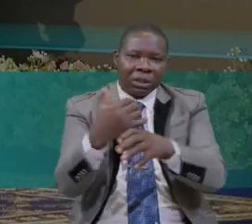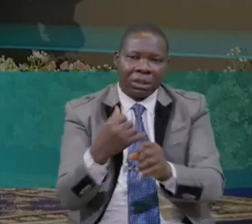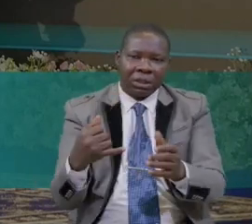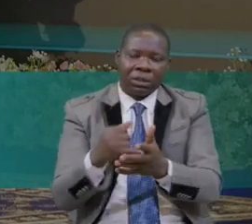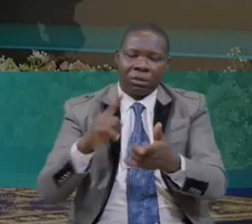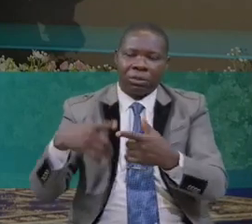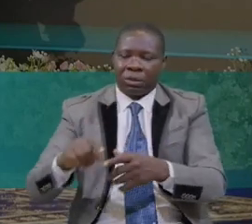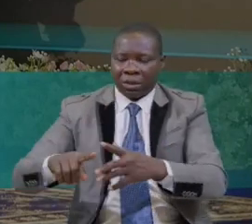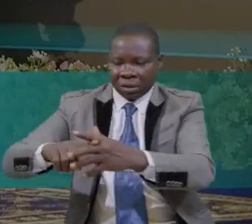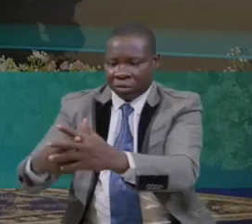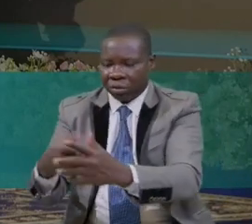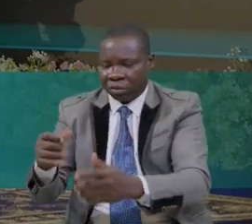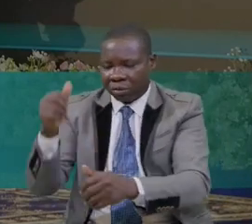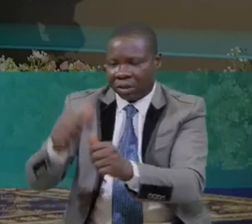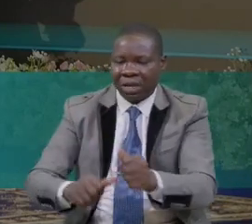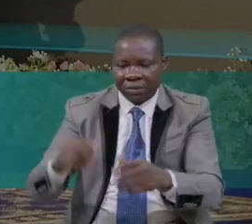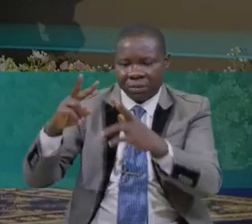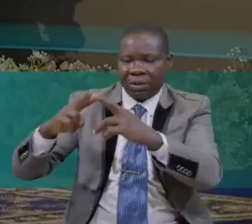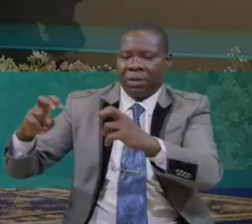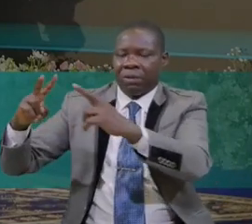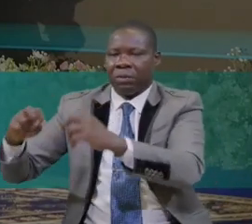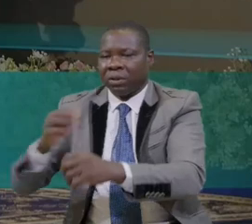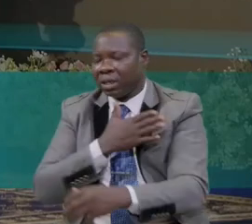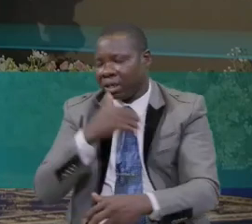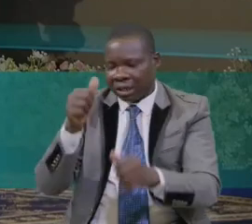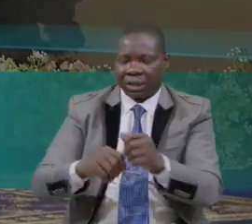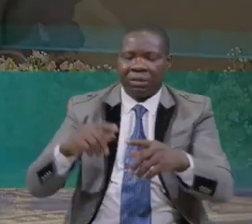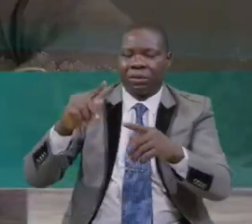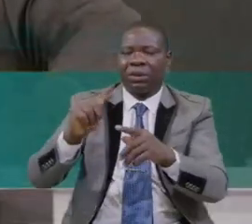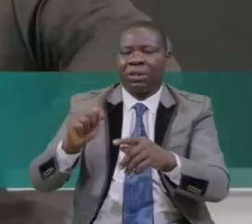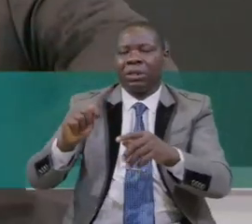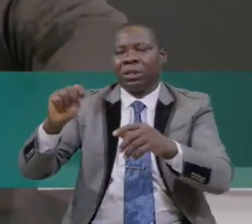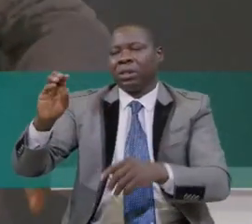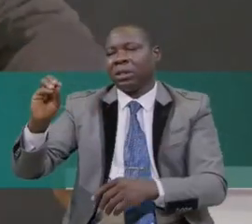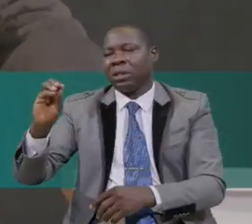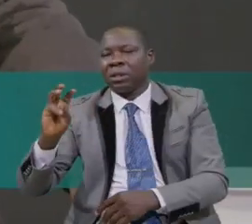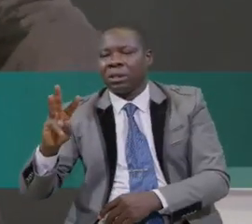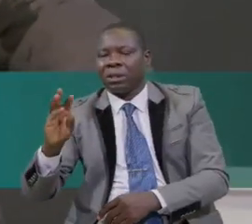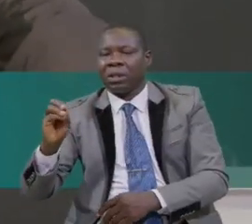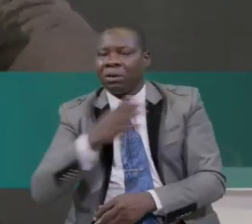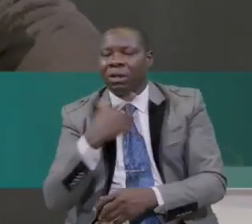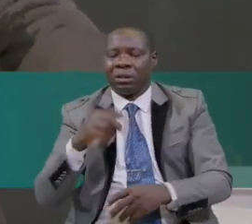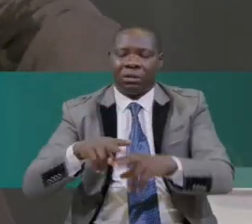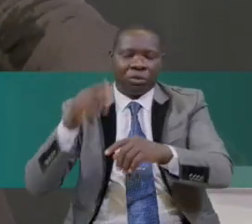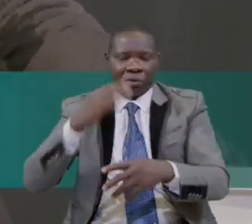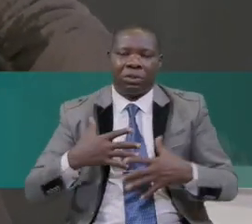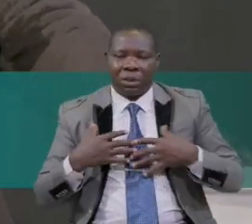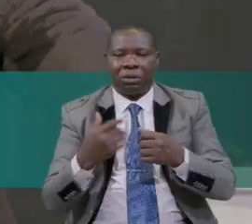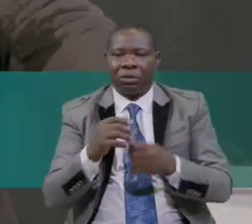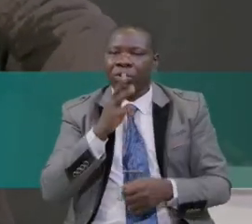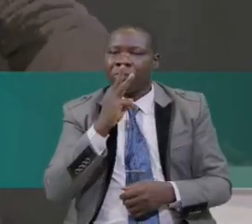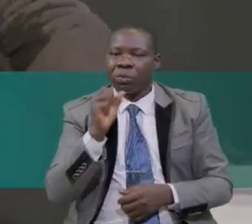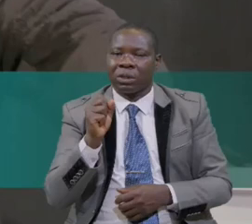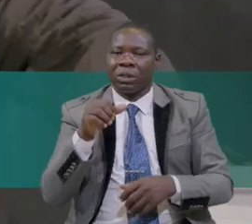à la source d'eau de toute ville. Et le sel assainit les eaux. Hein,